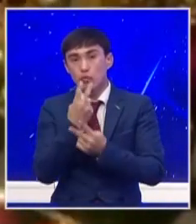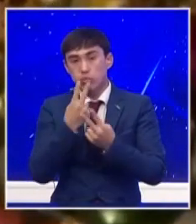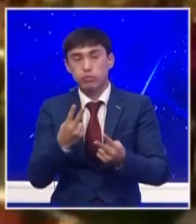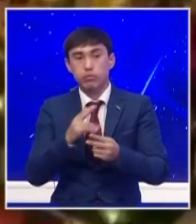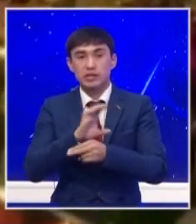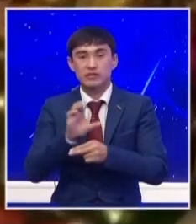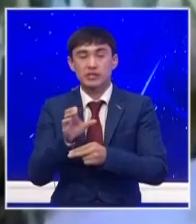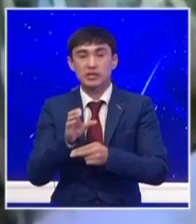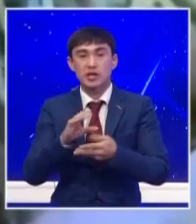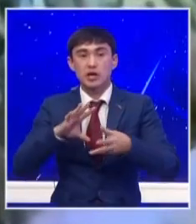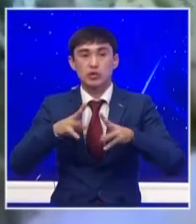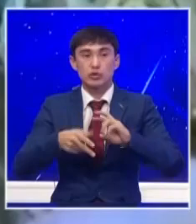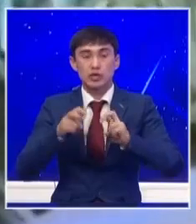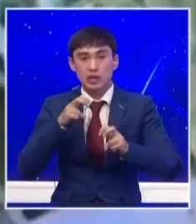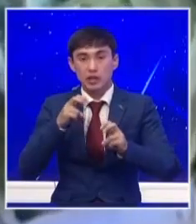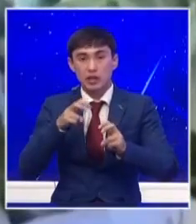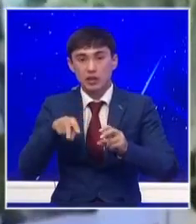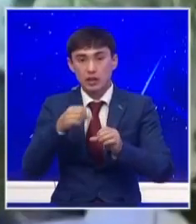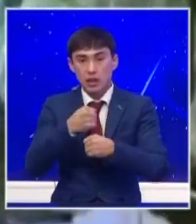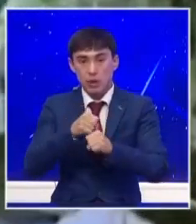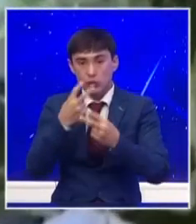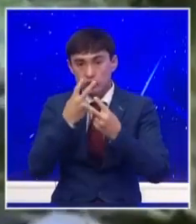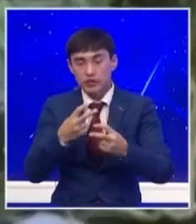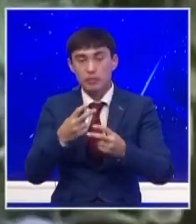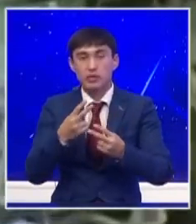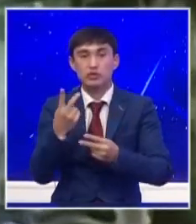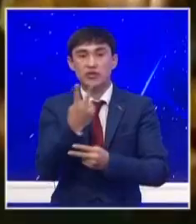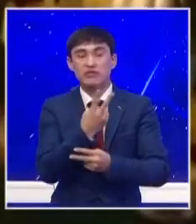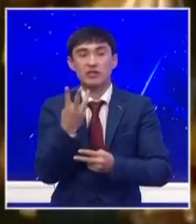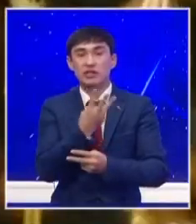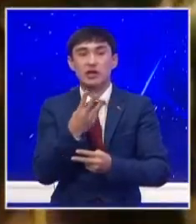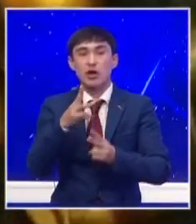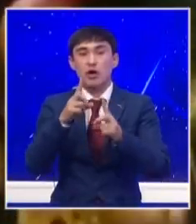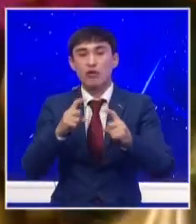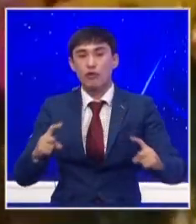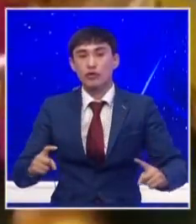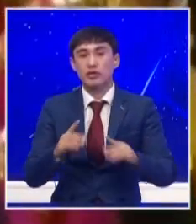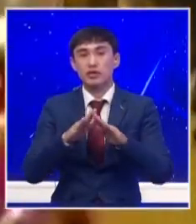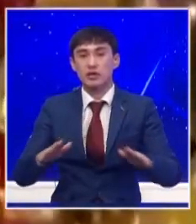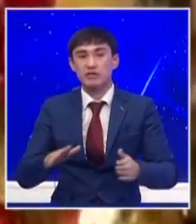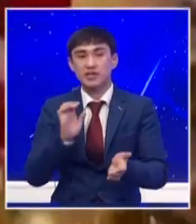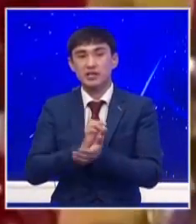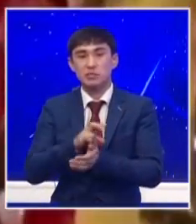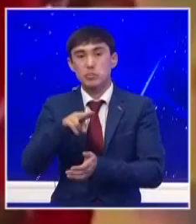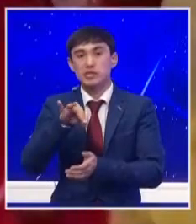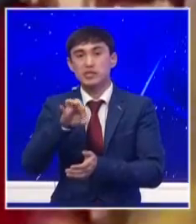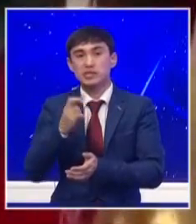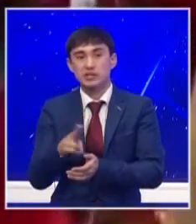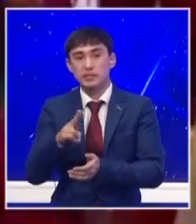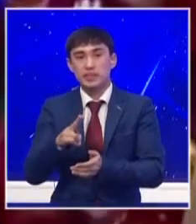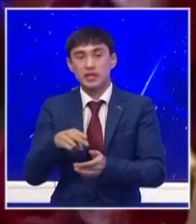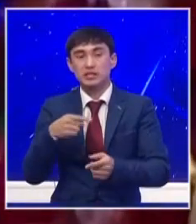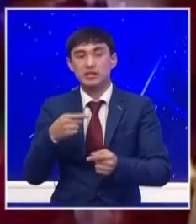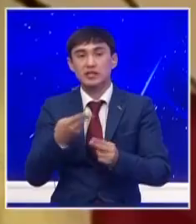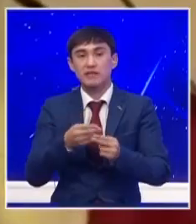производителей результаты лабораторных исследований показали что 2/3 хвойных деревьев загрязнены пестицидами в Верх числе